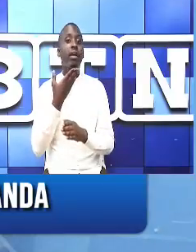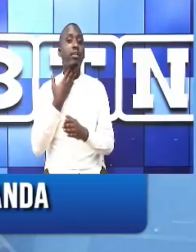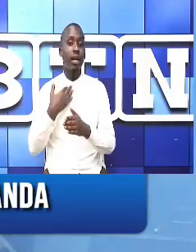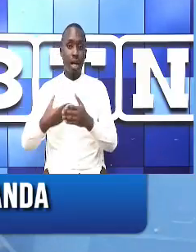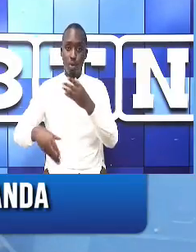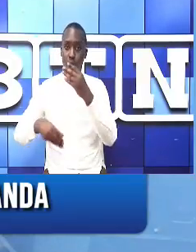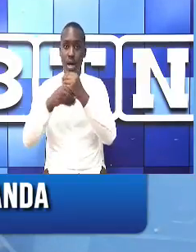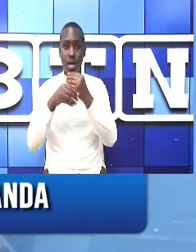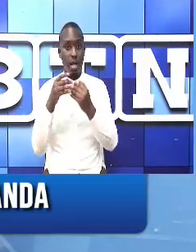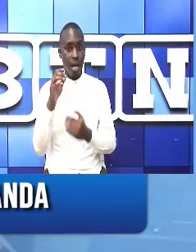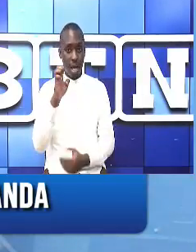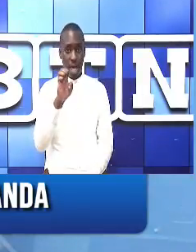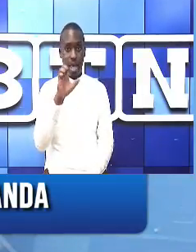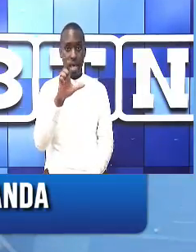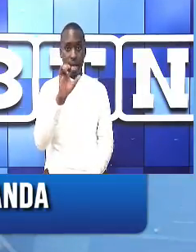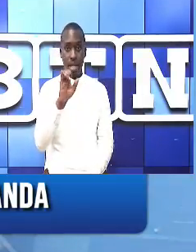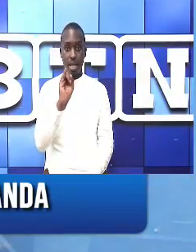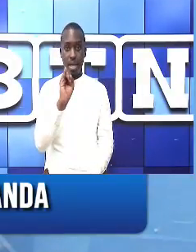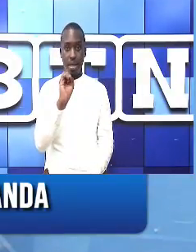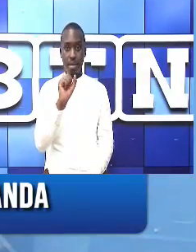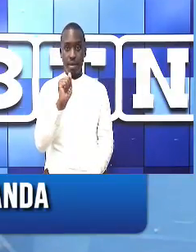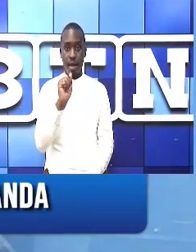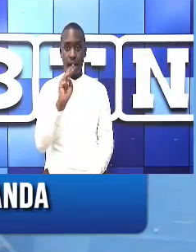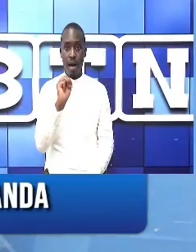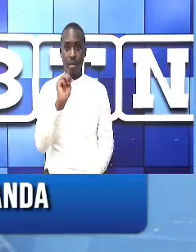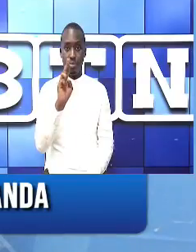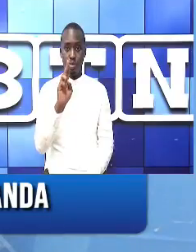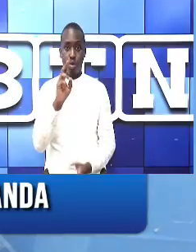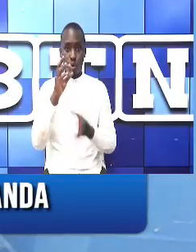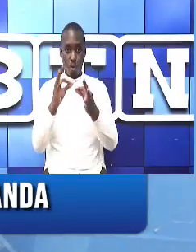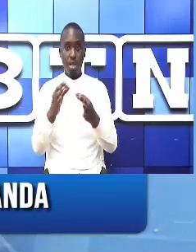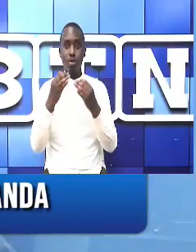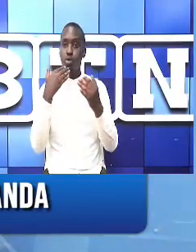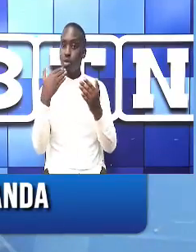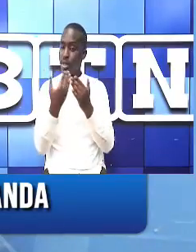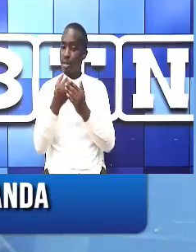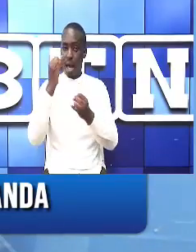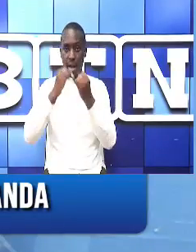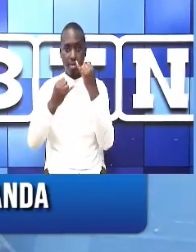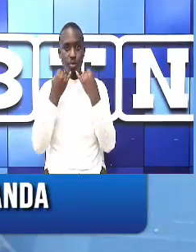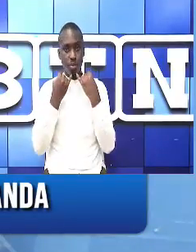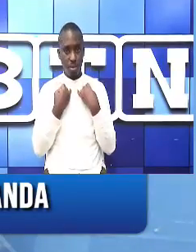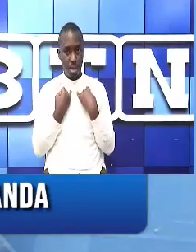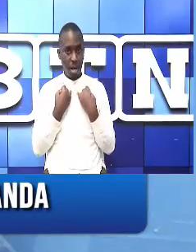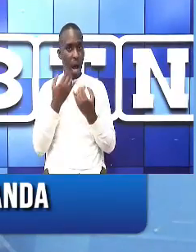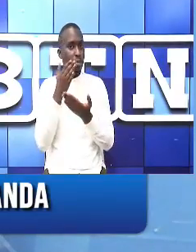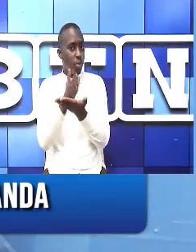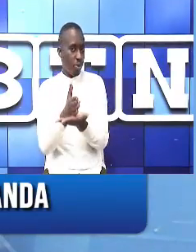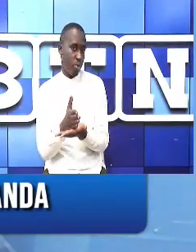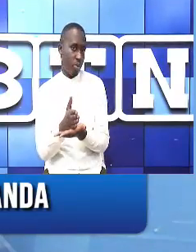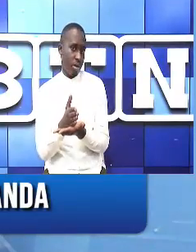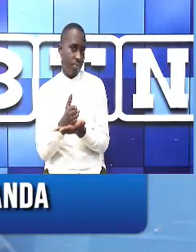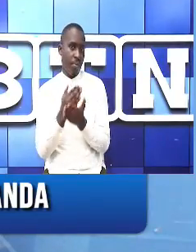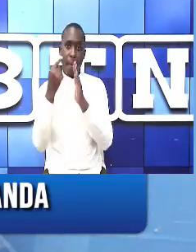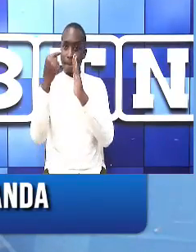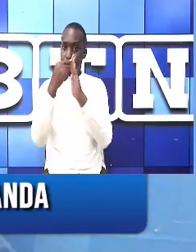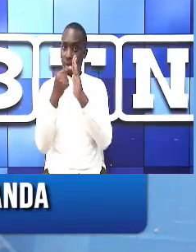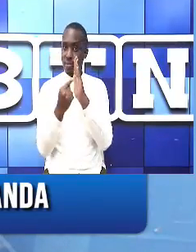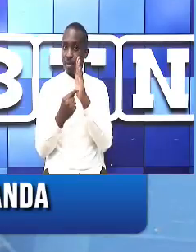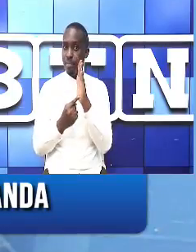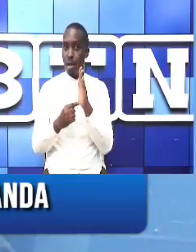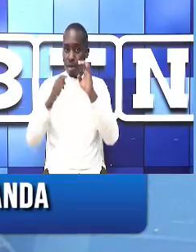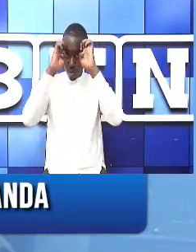nunganire ibisambo ibyo amaze kutubwira byiza ofete principe y'uburezi